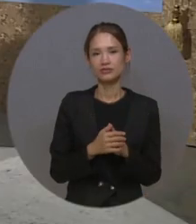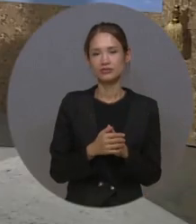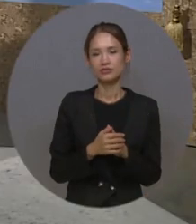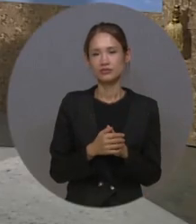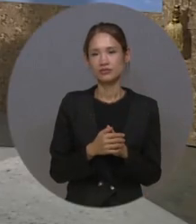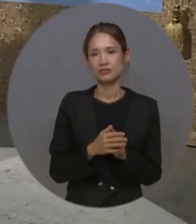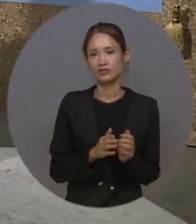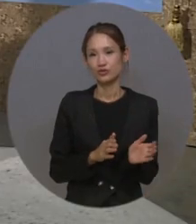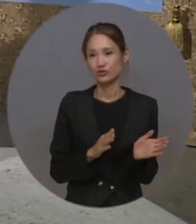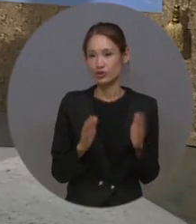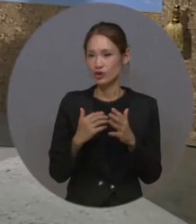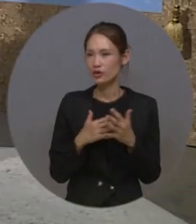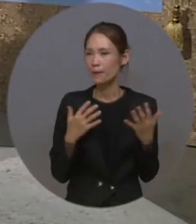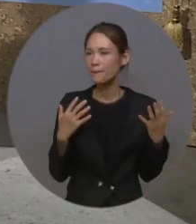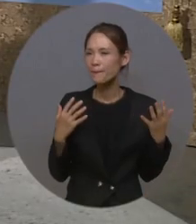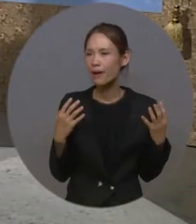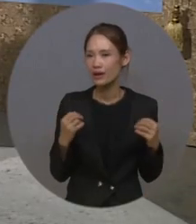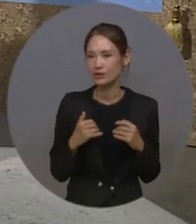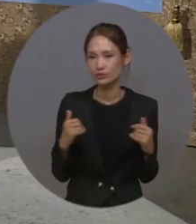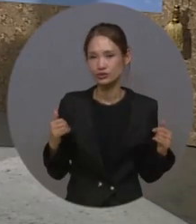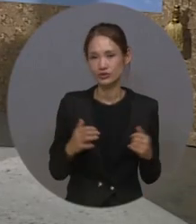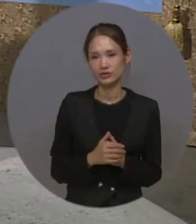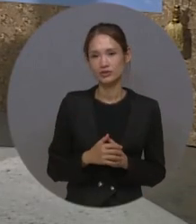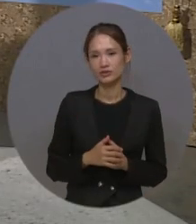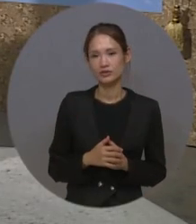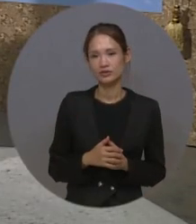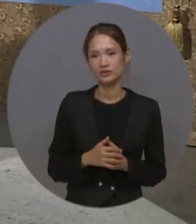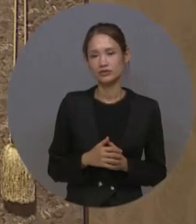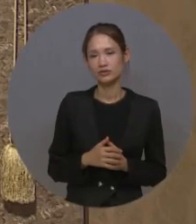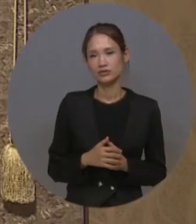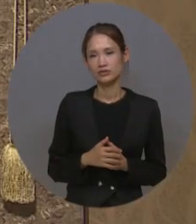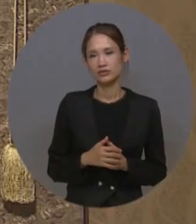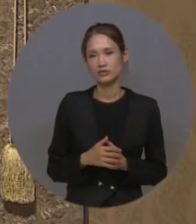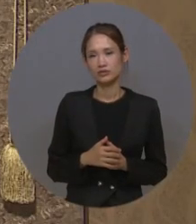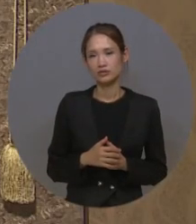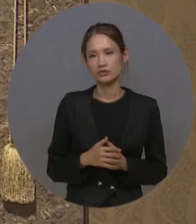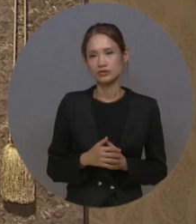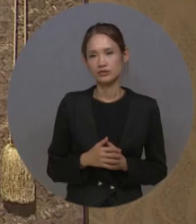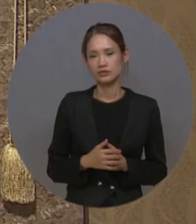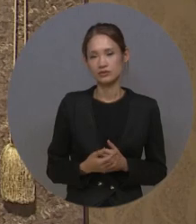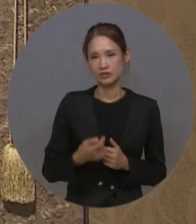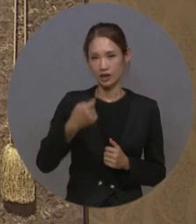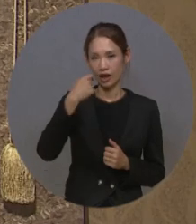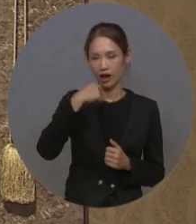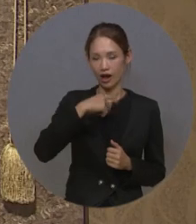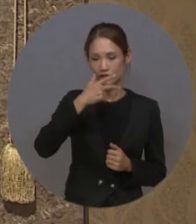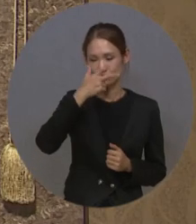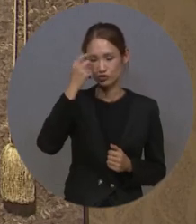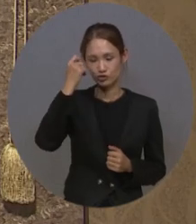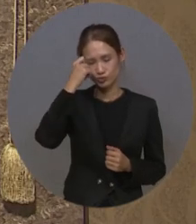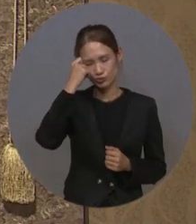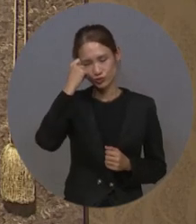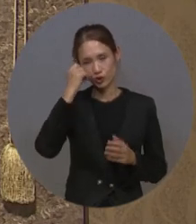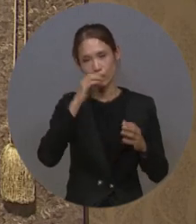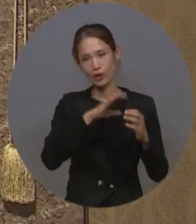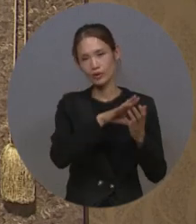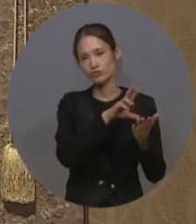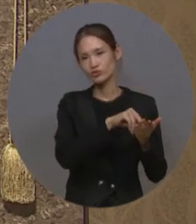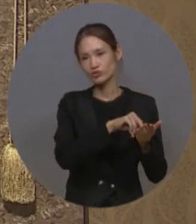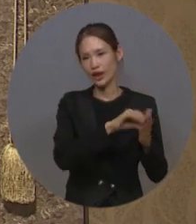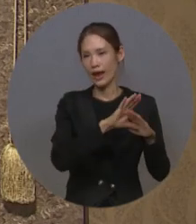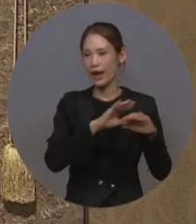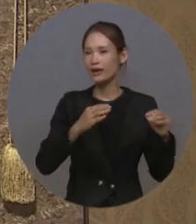그러면 수많은 분들이 네. 그 이 수면의 문제로부터 벗어나는 일을 해드리고